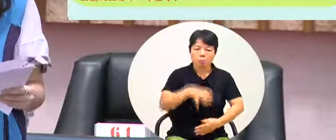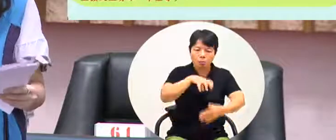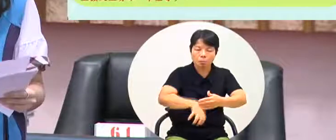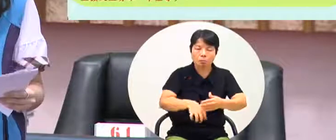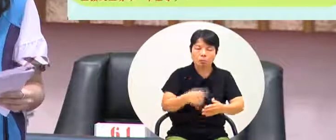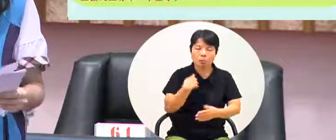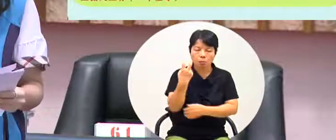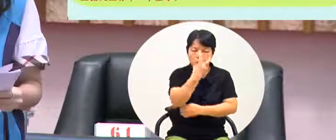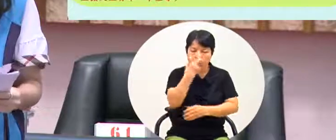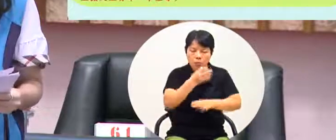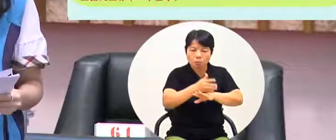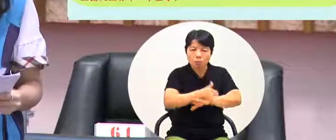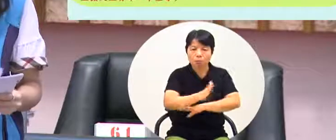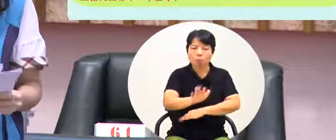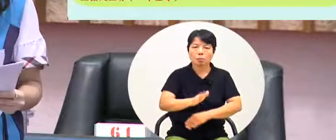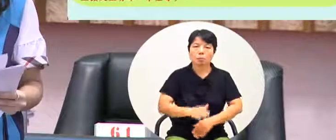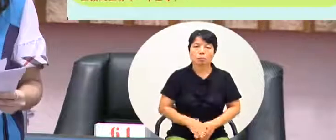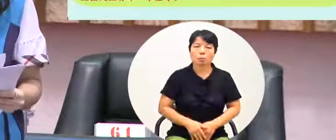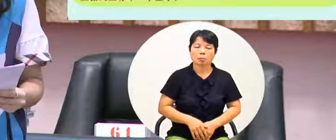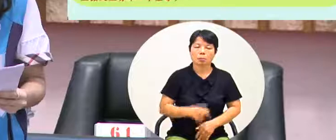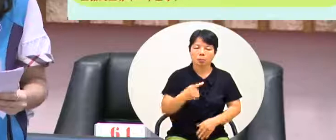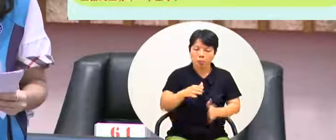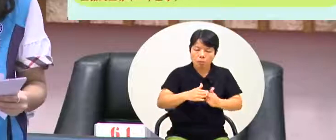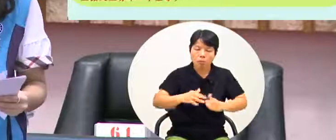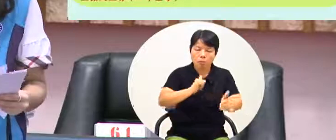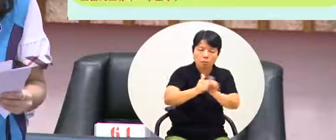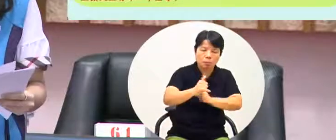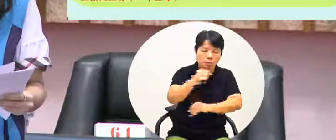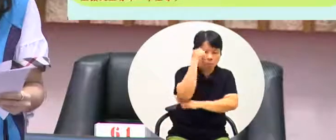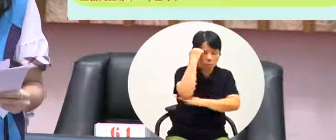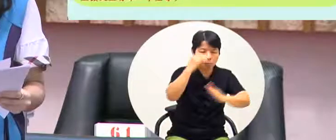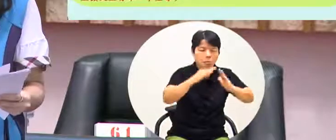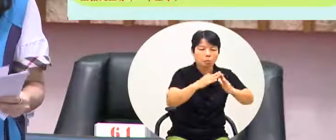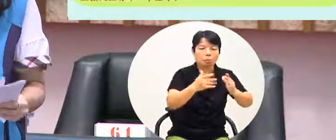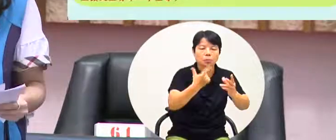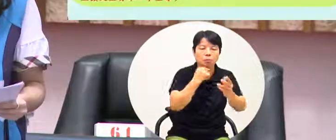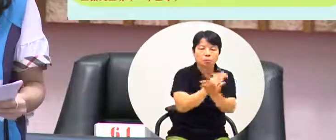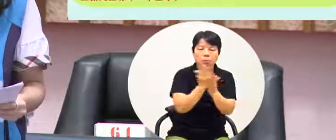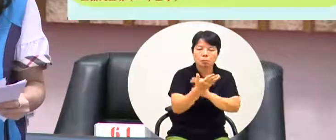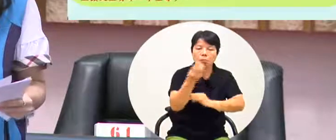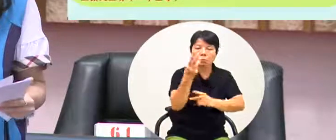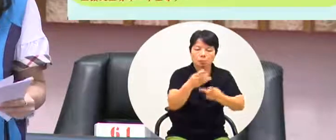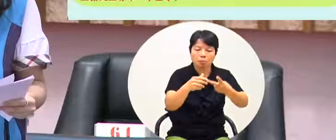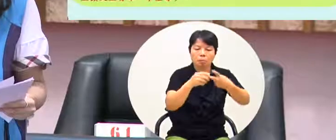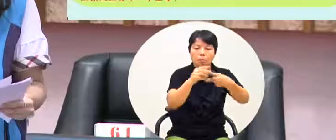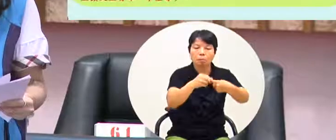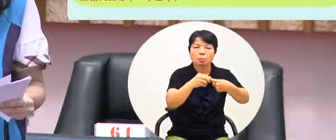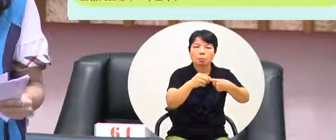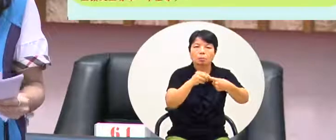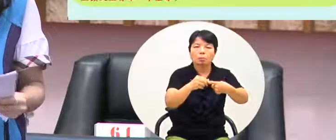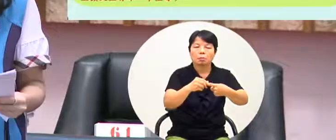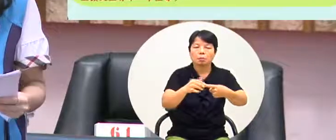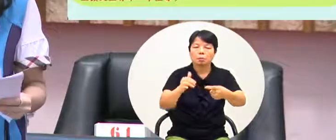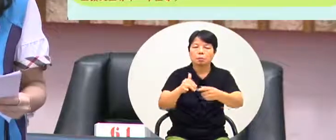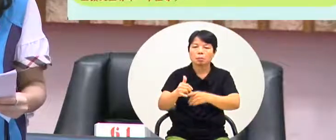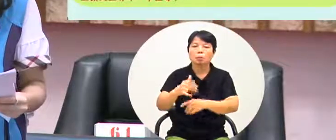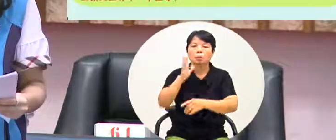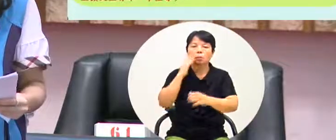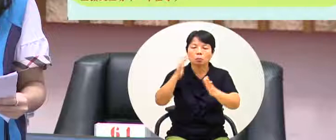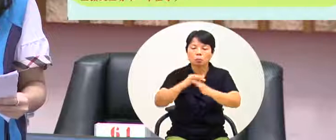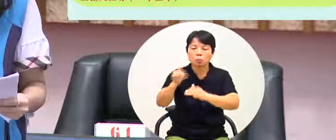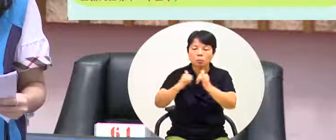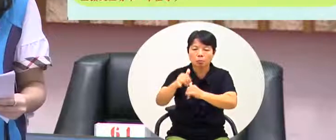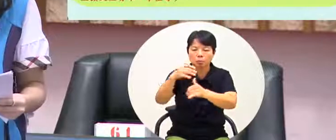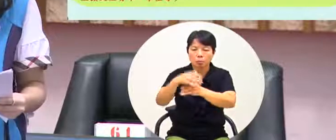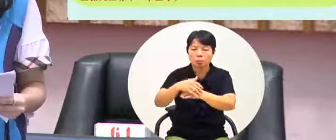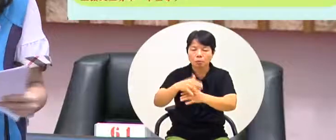实所谓的社会住宅大略可以分成3类哦。第一个是社经弱势，然后第二个是身心弱